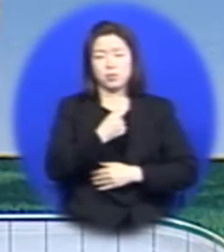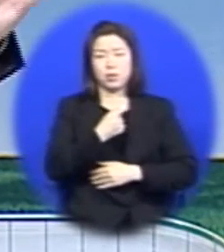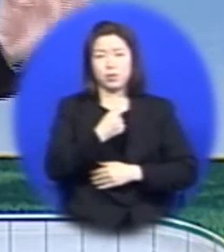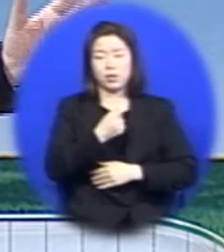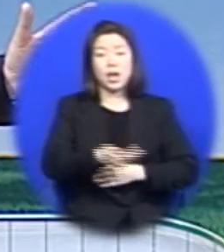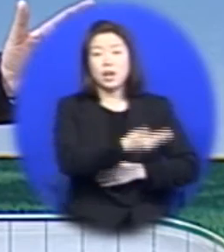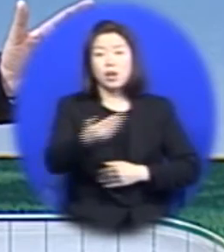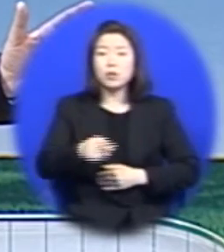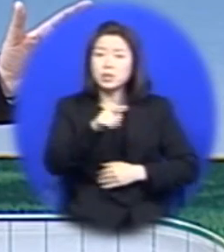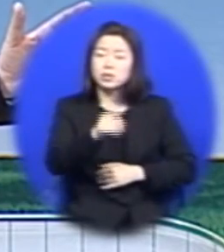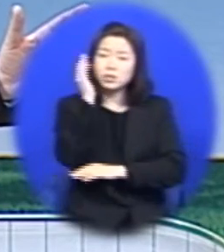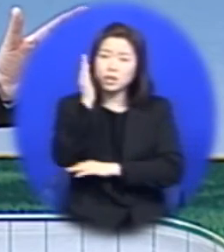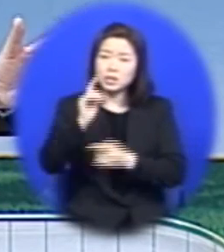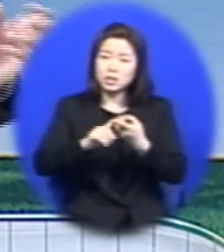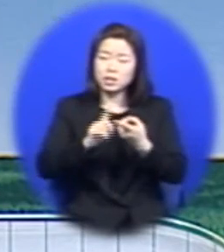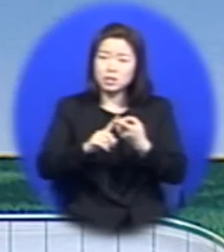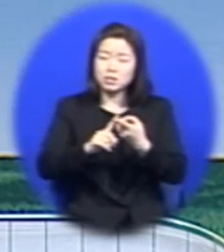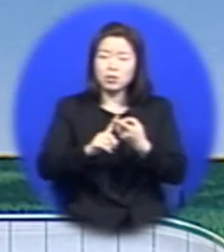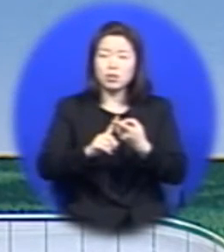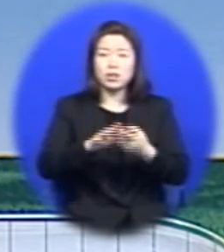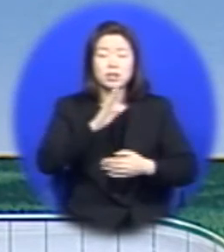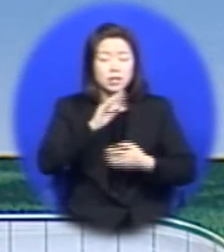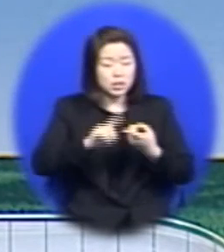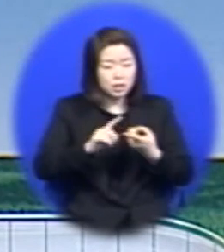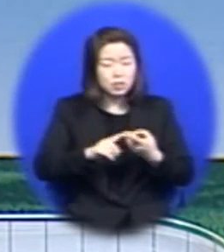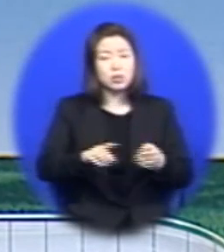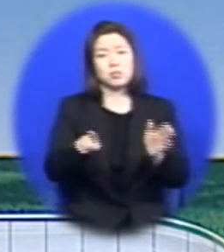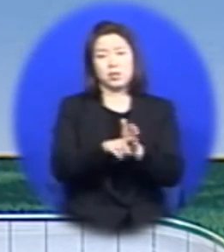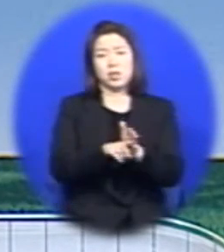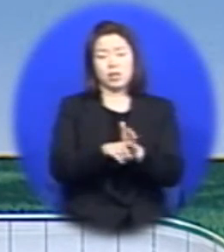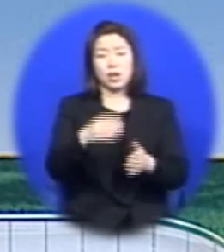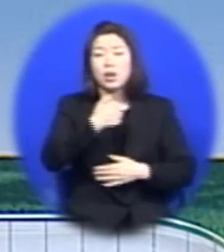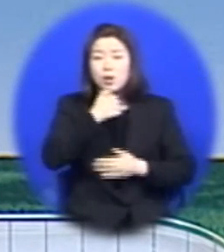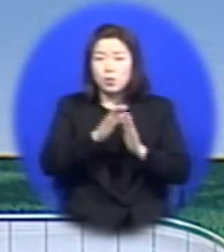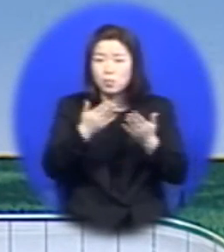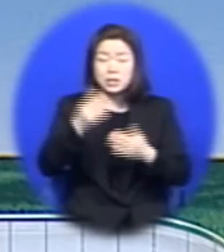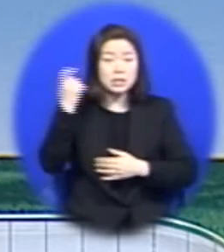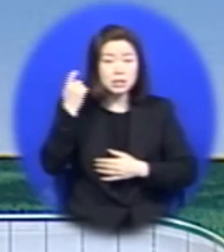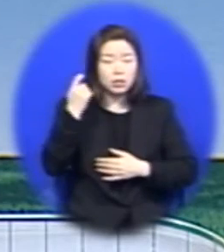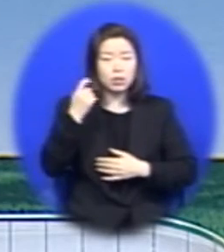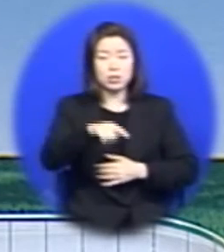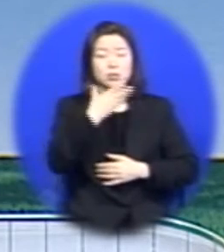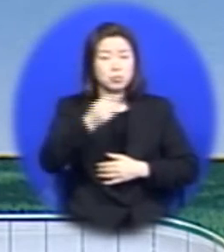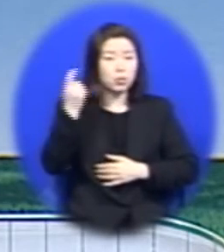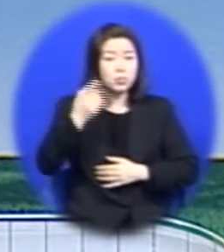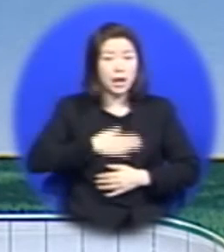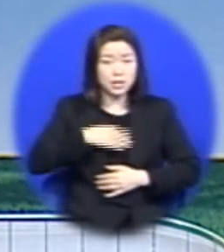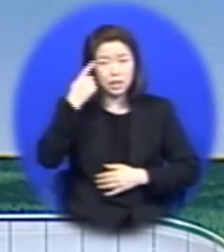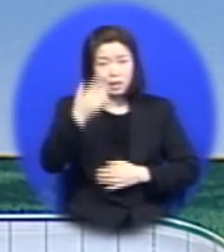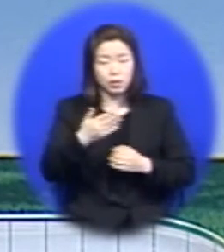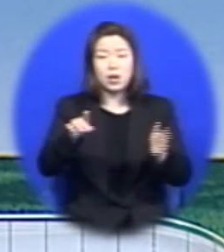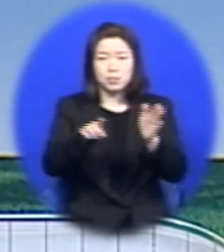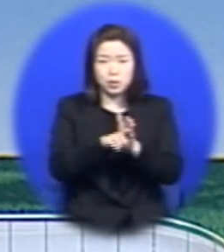여러분이 그 사실을 믿으셔야 돼요. 로마서를 들으셨잖아요. 이 복음을 들으셨잖아요. 이제는 믿고 안